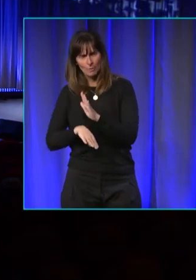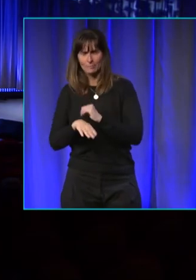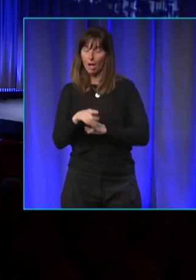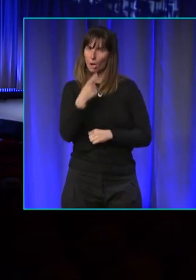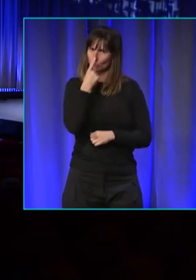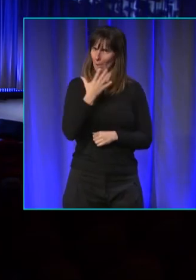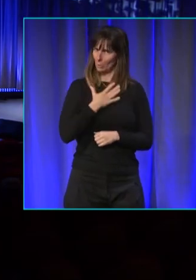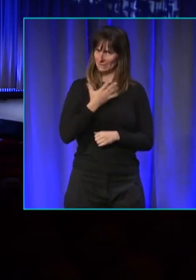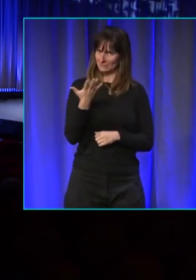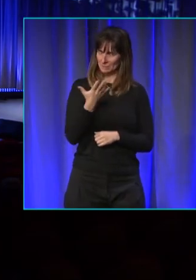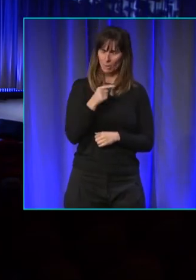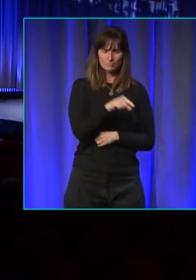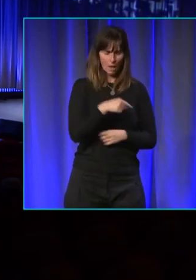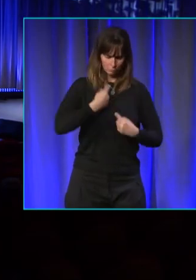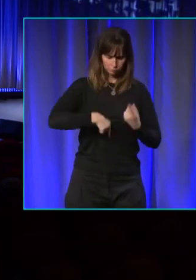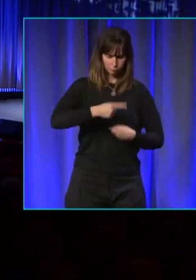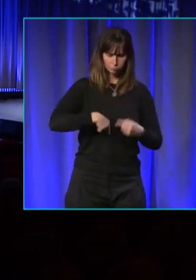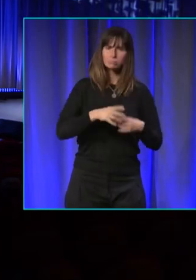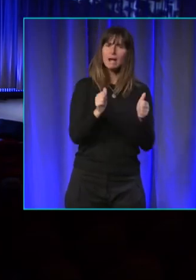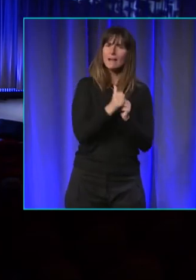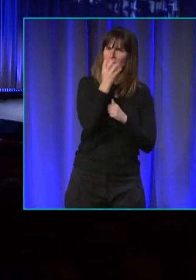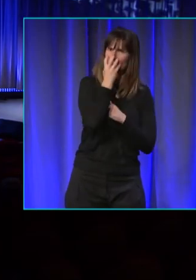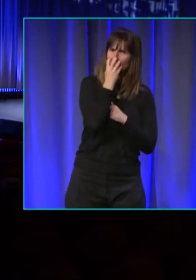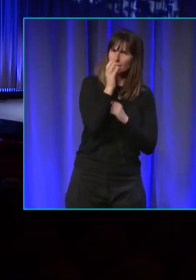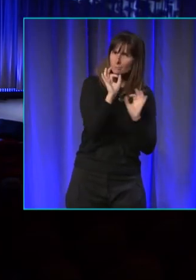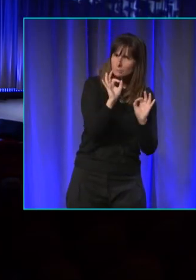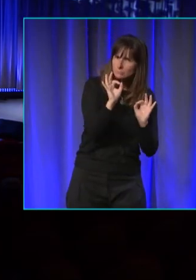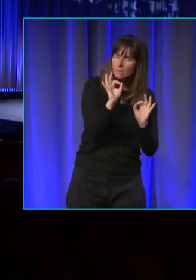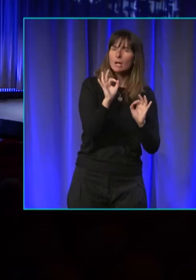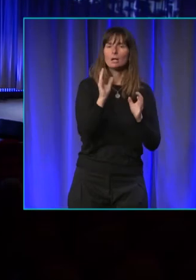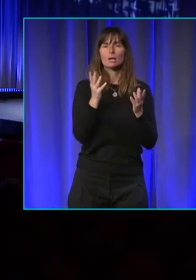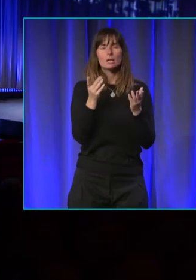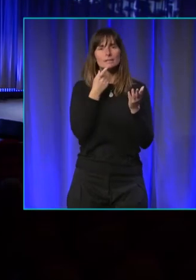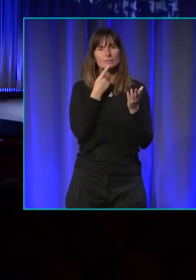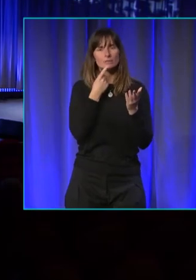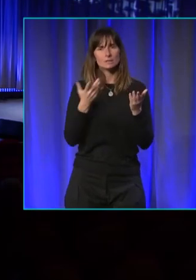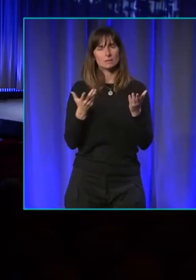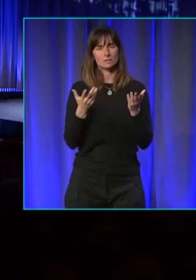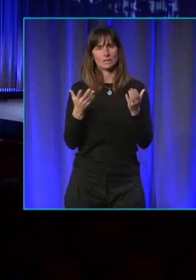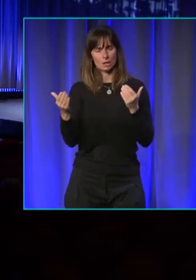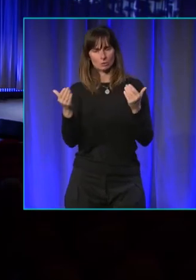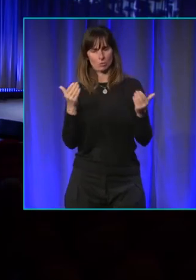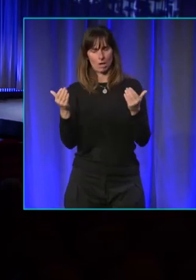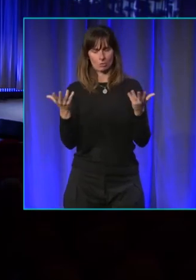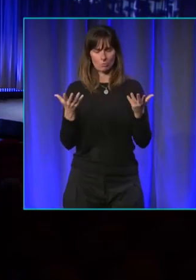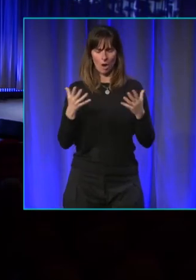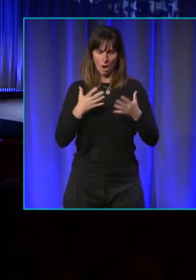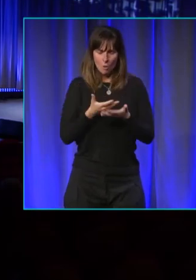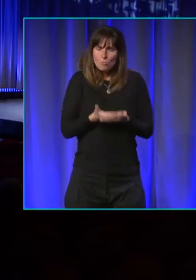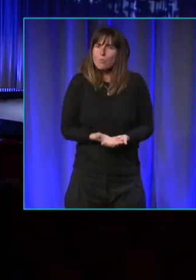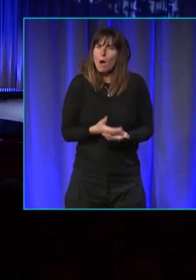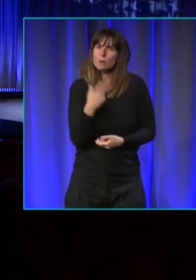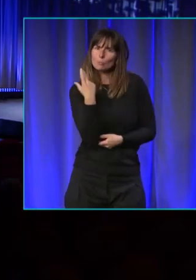consommer donc, de la filière aérobie, c'est-à-dire d'oxygène, d'oxygénation. Donc, en comparaison de leur poids, ils devraient